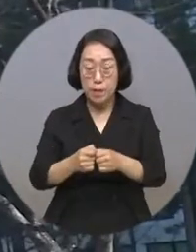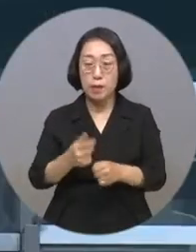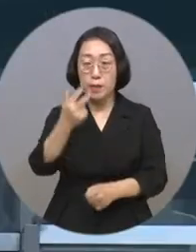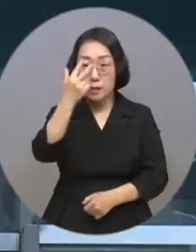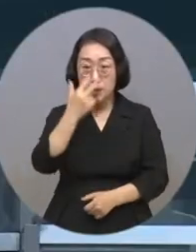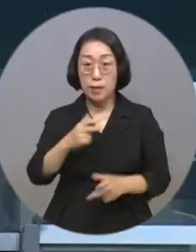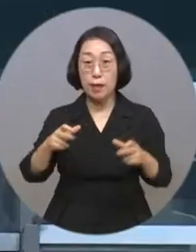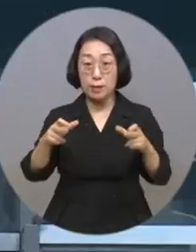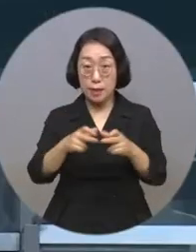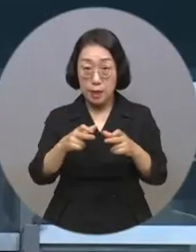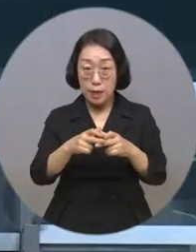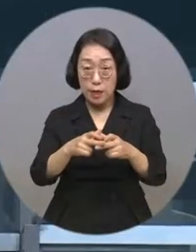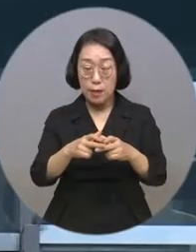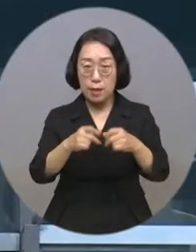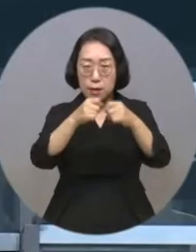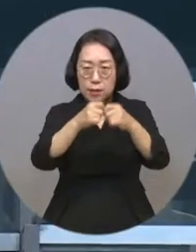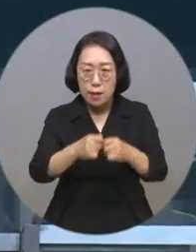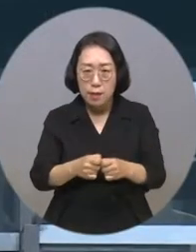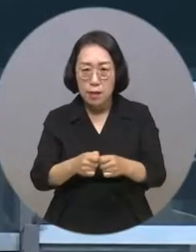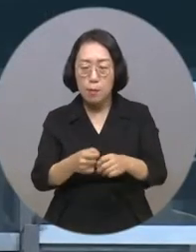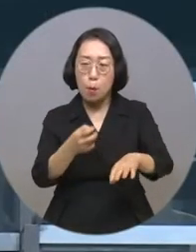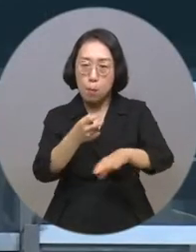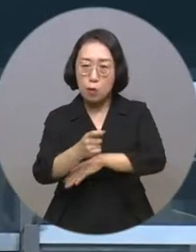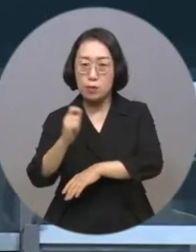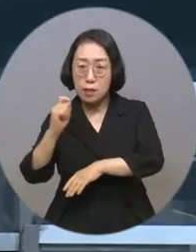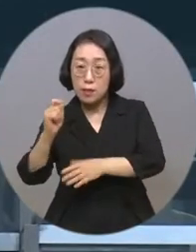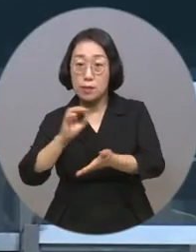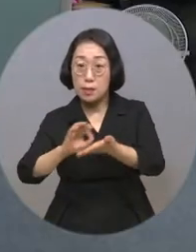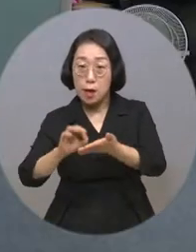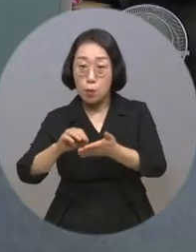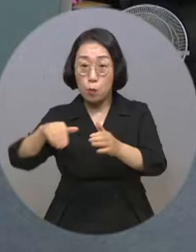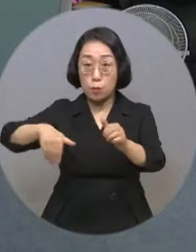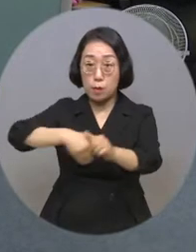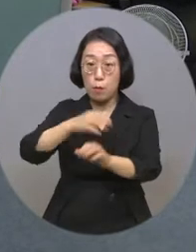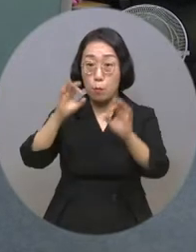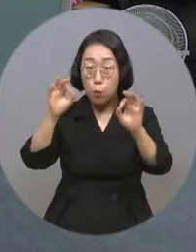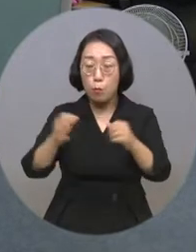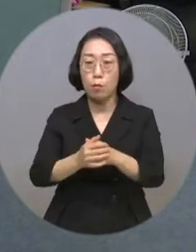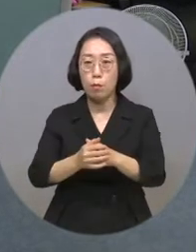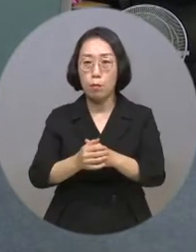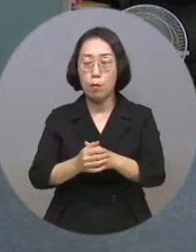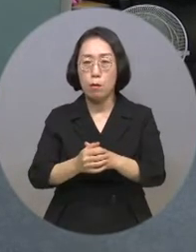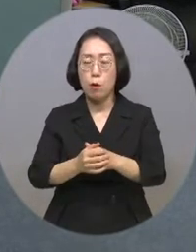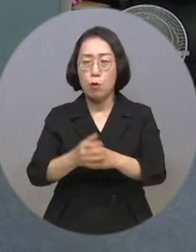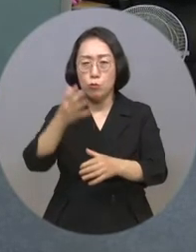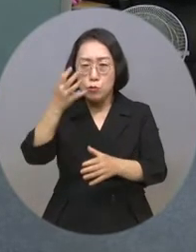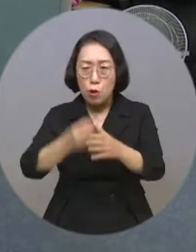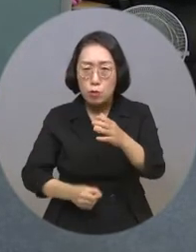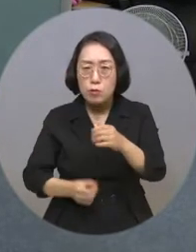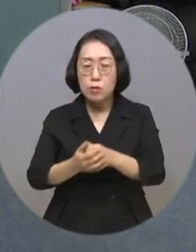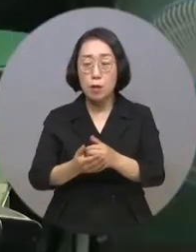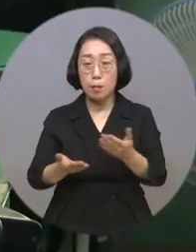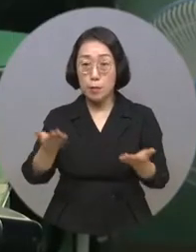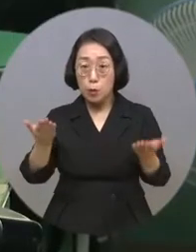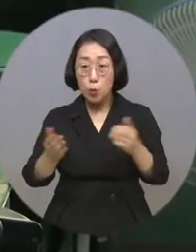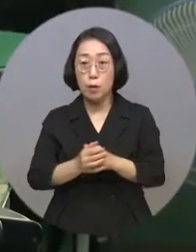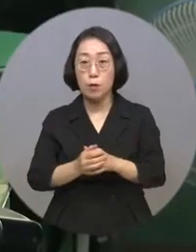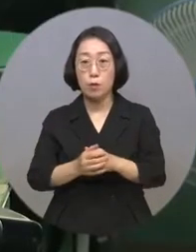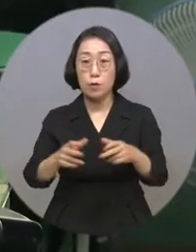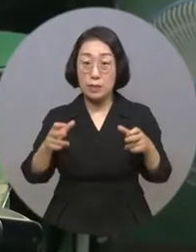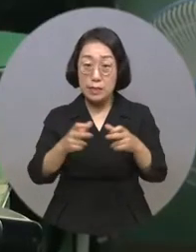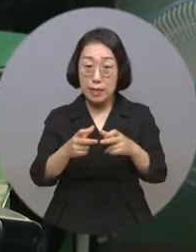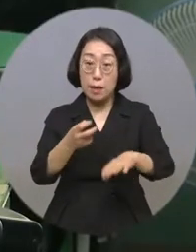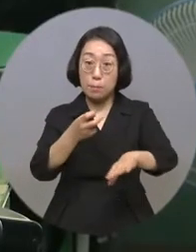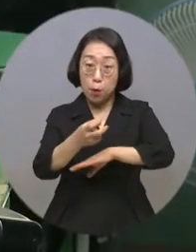이용 실태조사 보고서에 따르면 전체 교통약자 의 버스 이용률은 55.1% 인데 반해 장애인